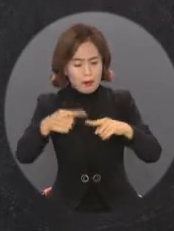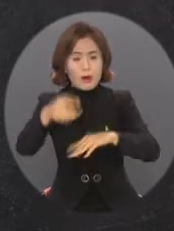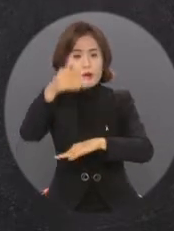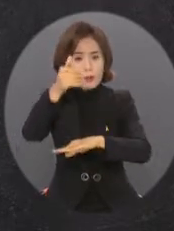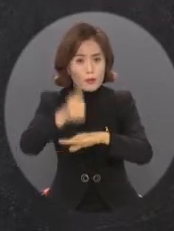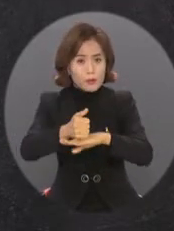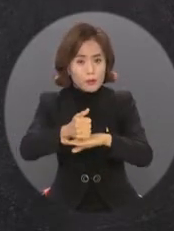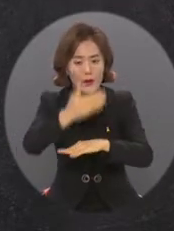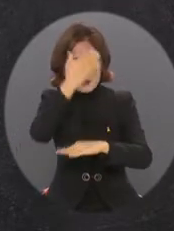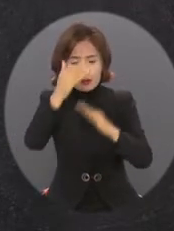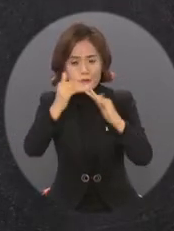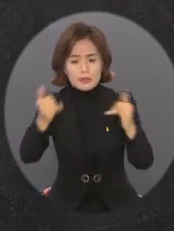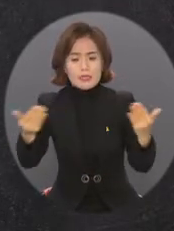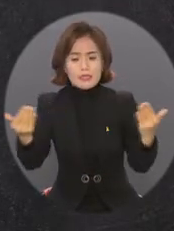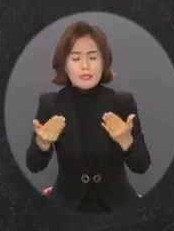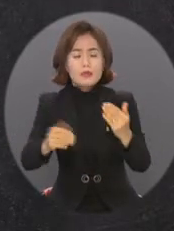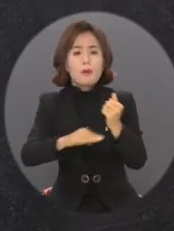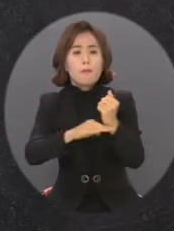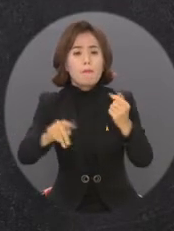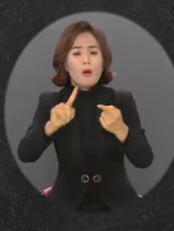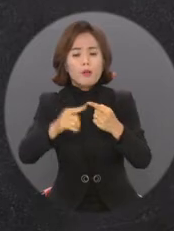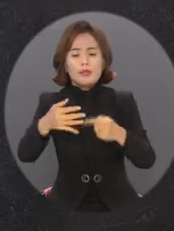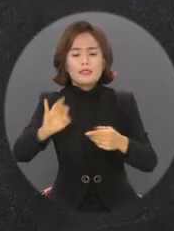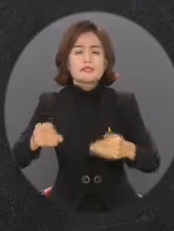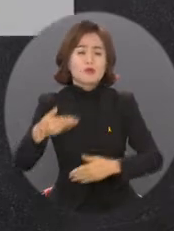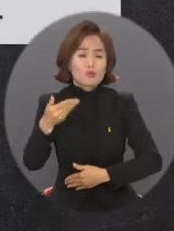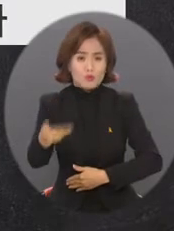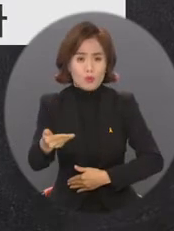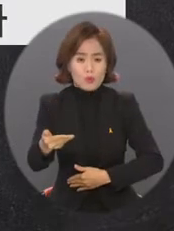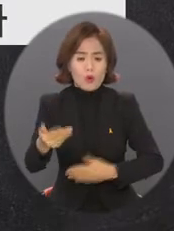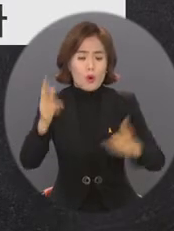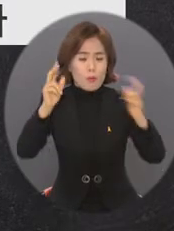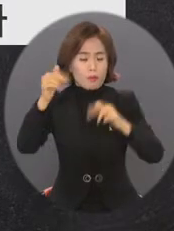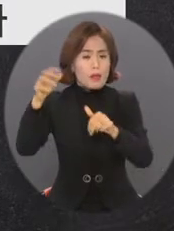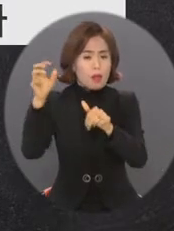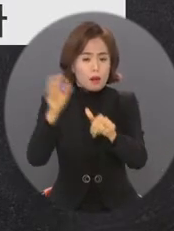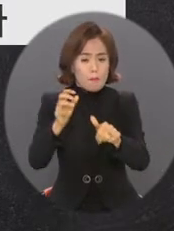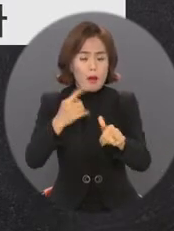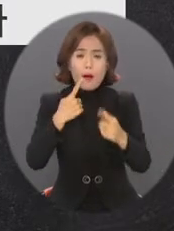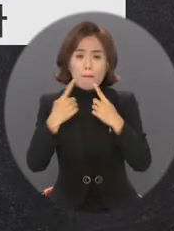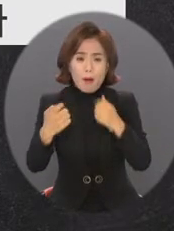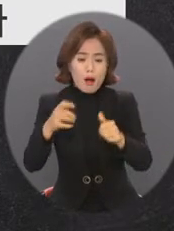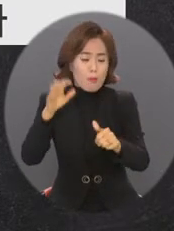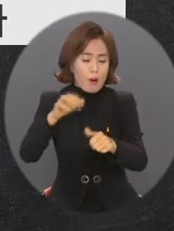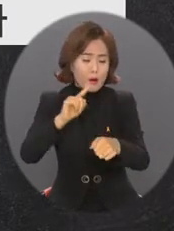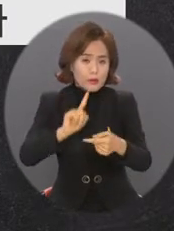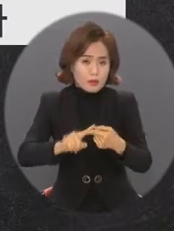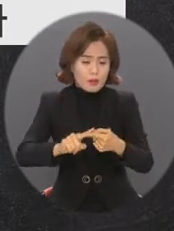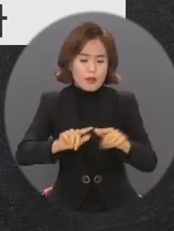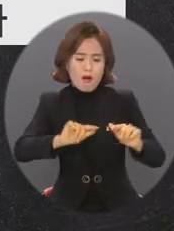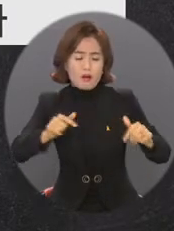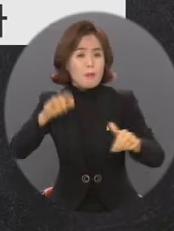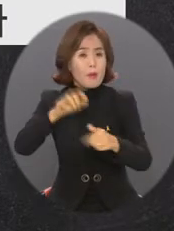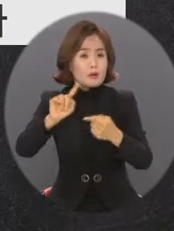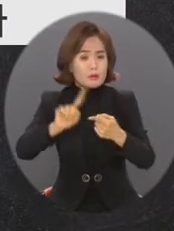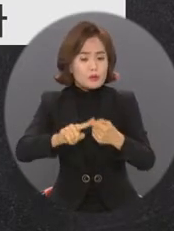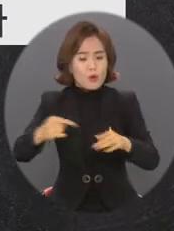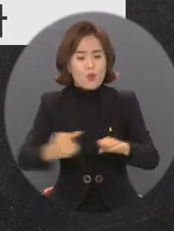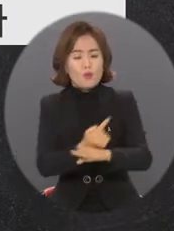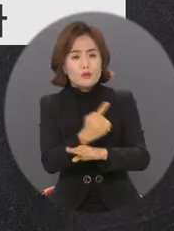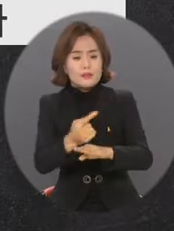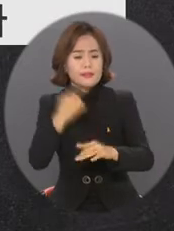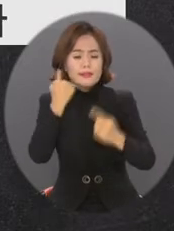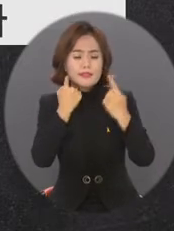청년들을 근로기준법상 근로자로 인정했고 업주에 협박과 구타 가혹행위 와 감금 등이 외상 후